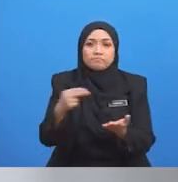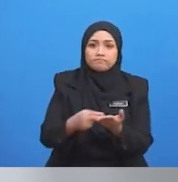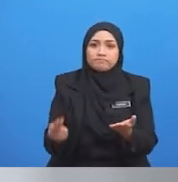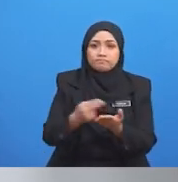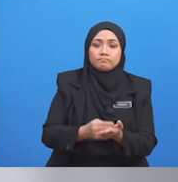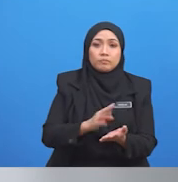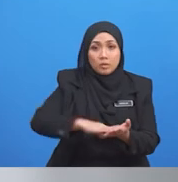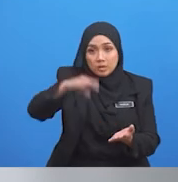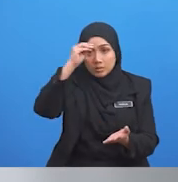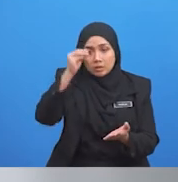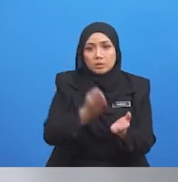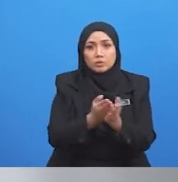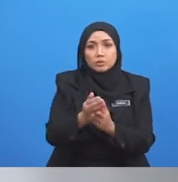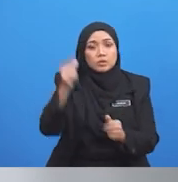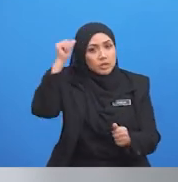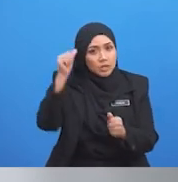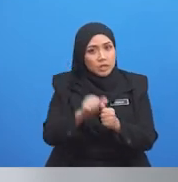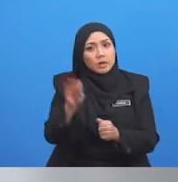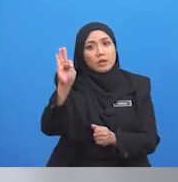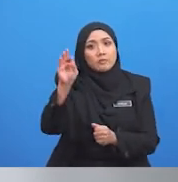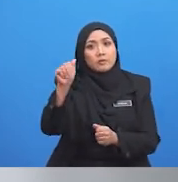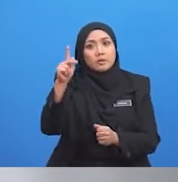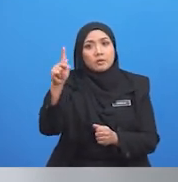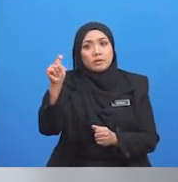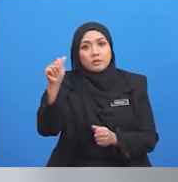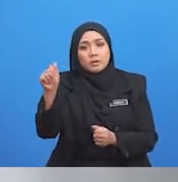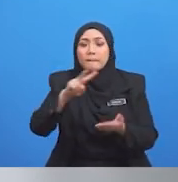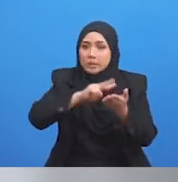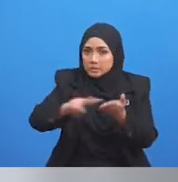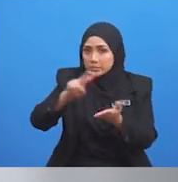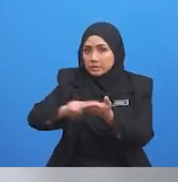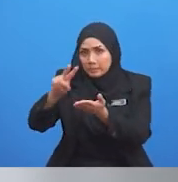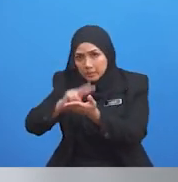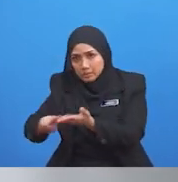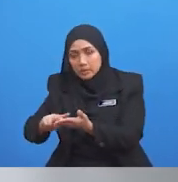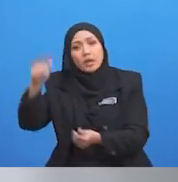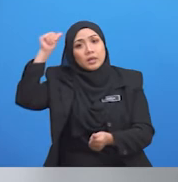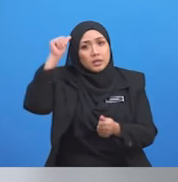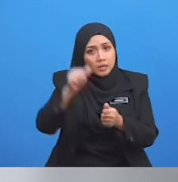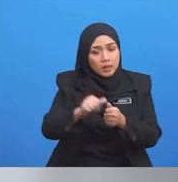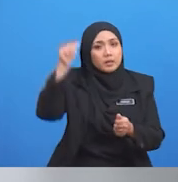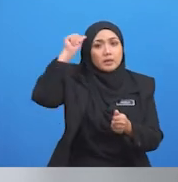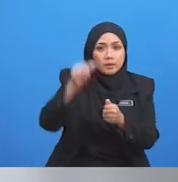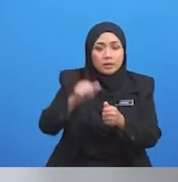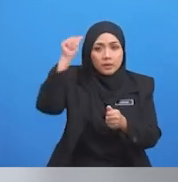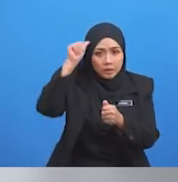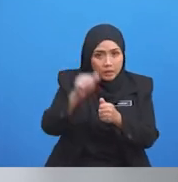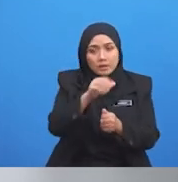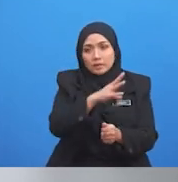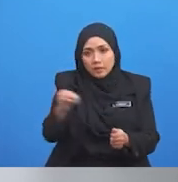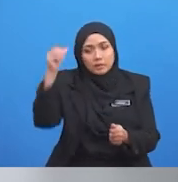usaha untuk mengingat fakta. Ingat, baca, baca, baca, ingat, ingat dan